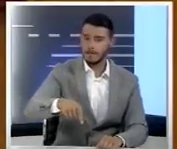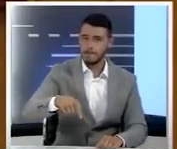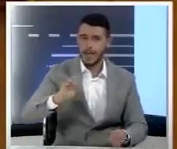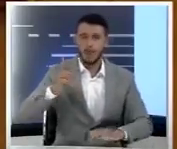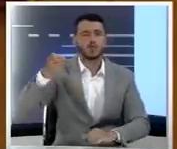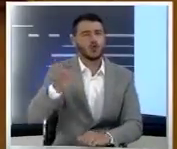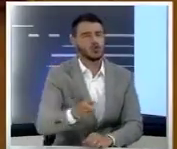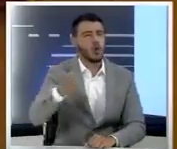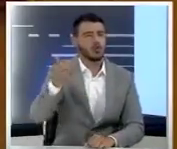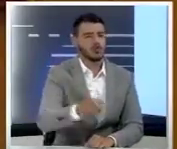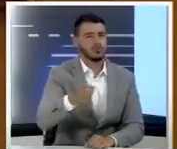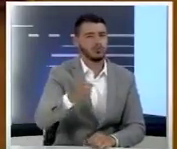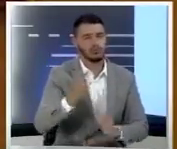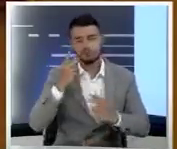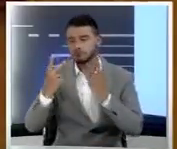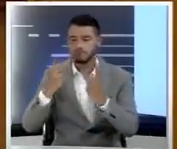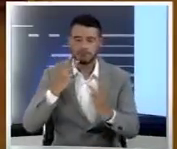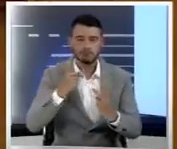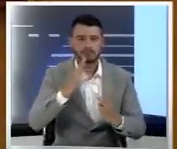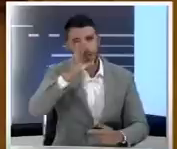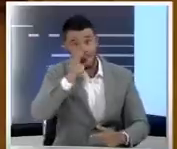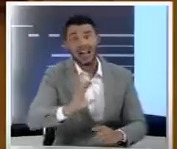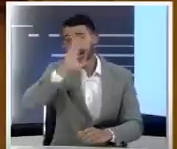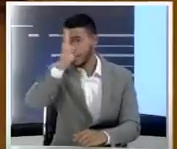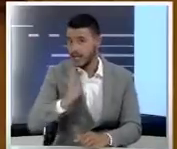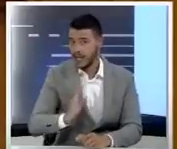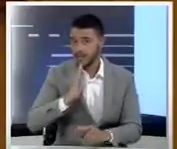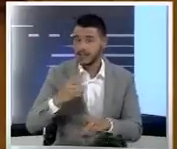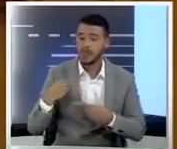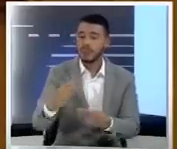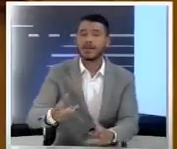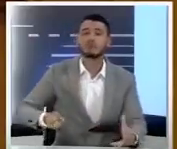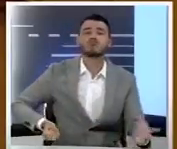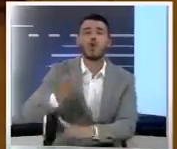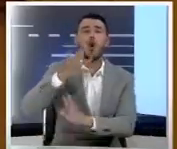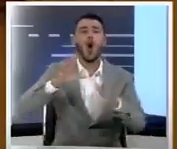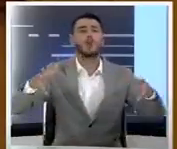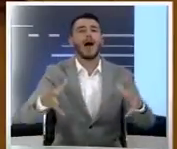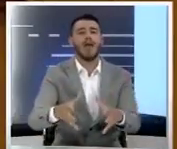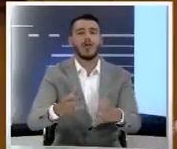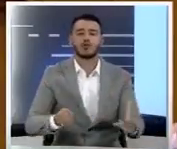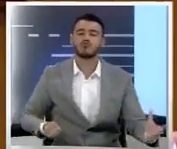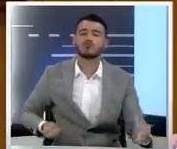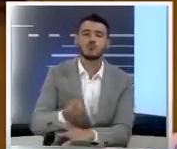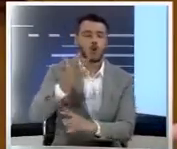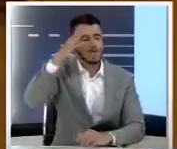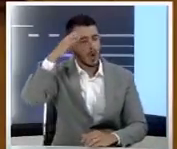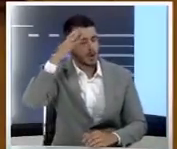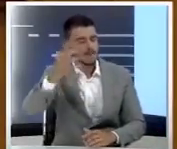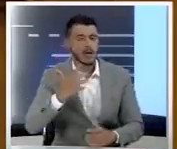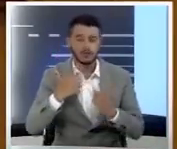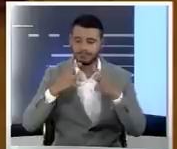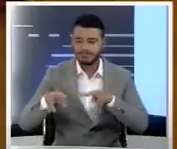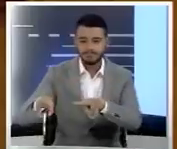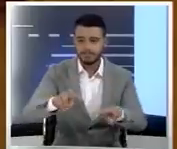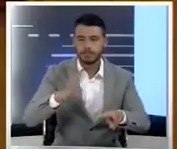βεβαίως, έχουμε από την κρίση αυτή καινούργια φαινόμενα. Έχουμε από τη μία μεριά φαινόμενα που προκαλούν ανησυχία με